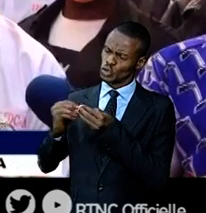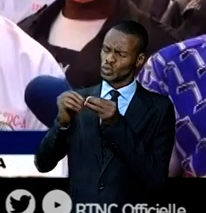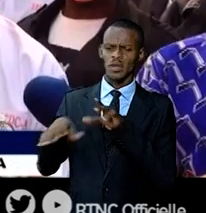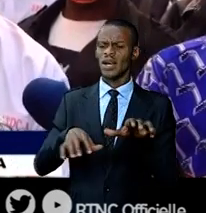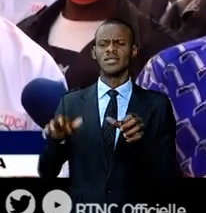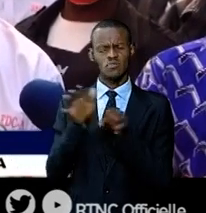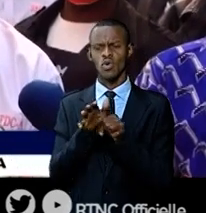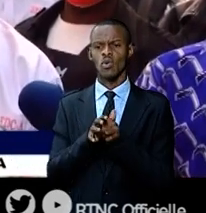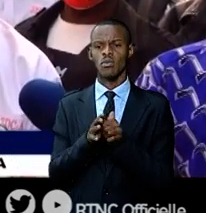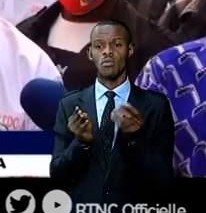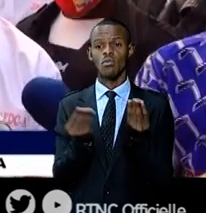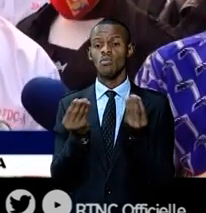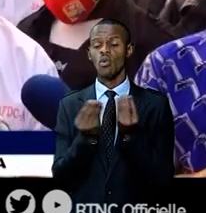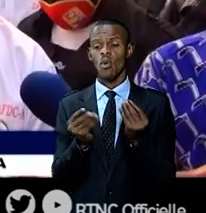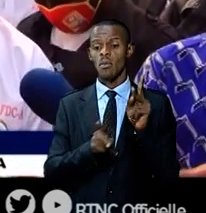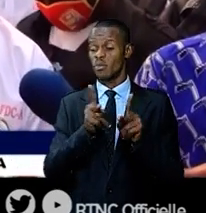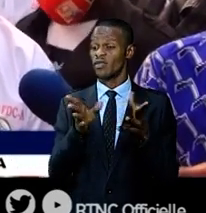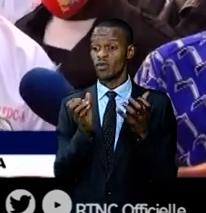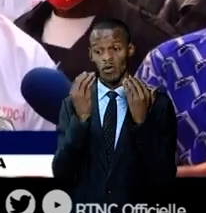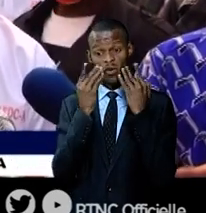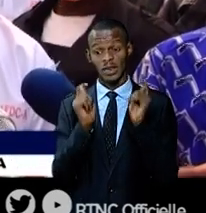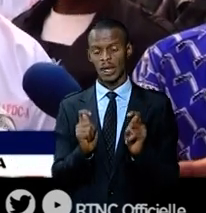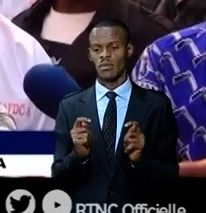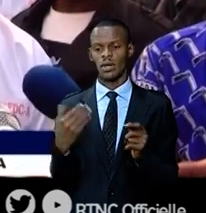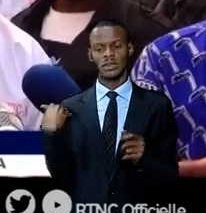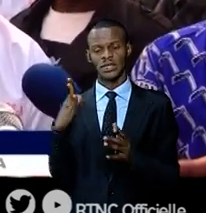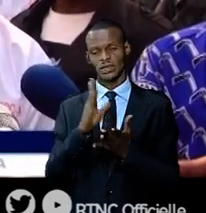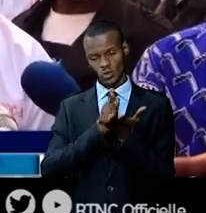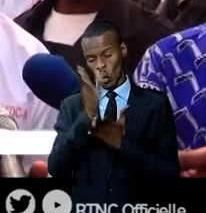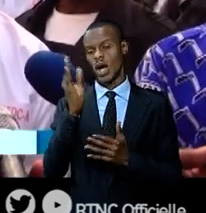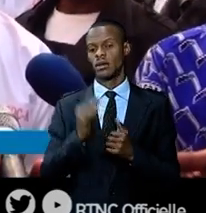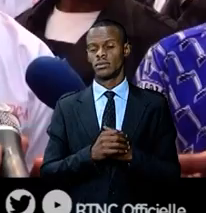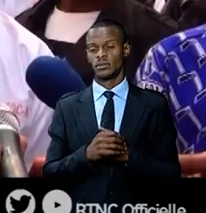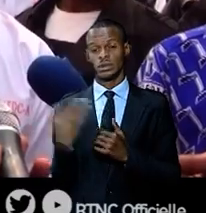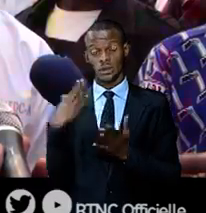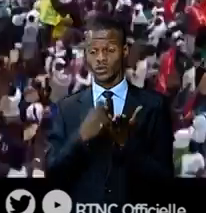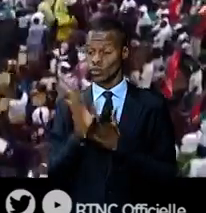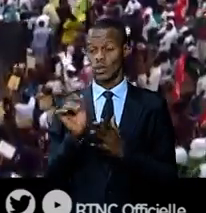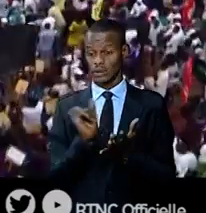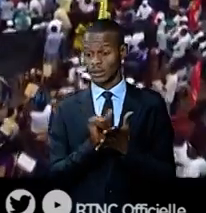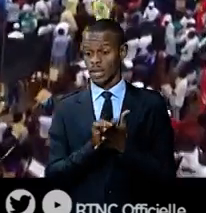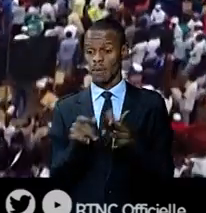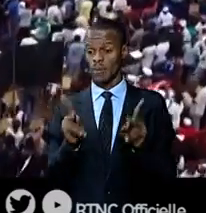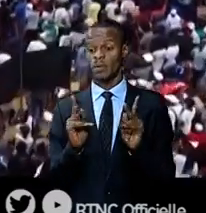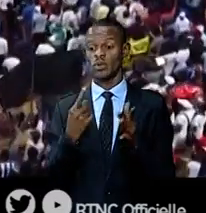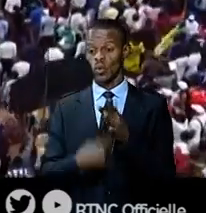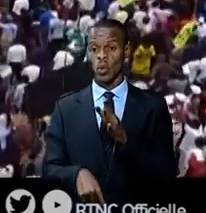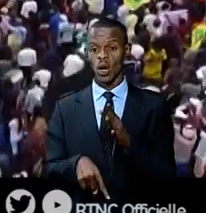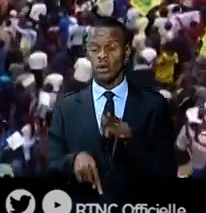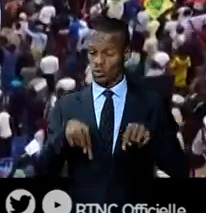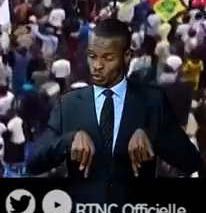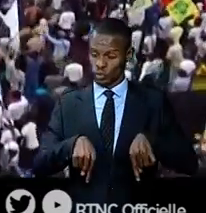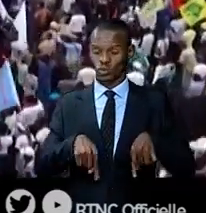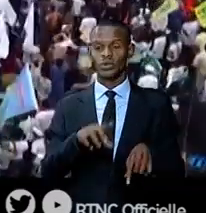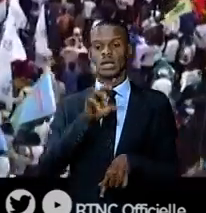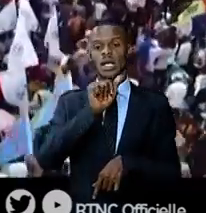changement, attend l'état de droit. L'état de droit qui fait qu'au jour d'aujourd'hui, l'AFDC allié